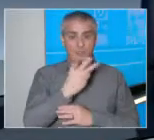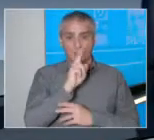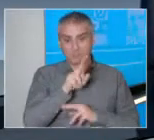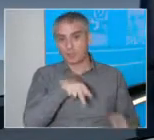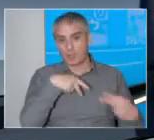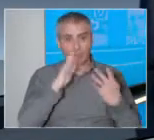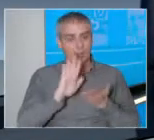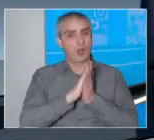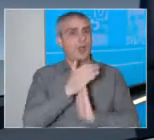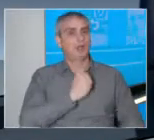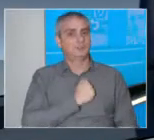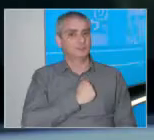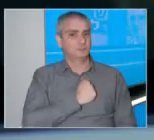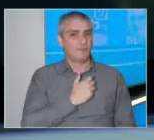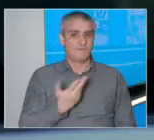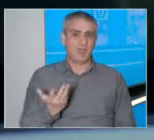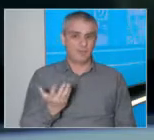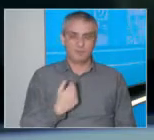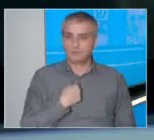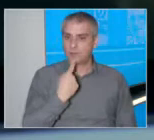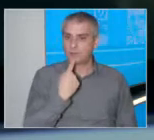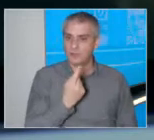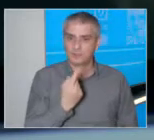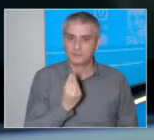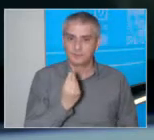לה חזרה בתשובה? תראו, אני שוב רוצה לשים את הדברים,